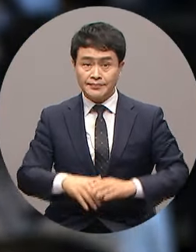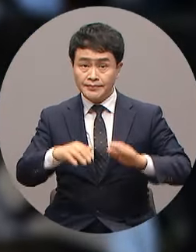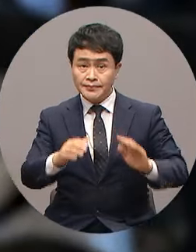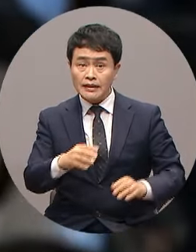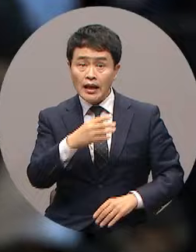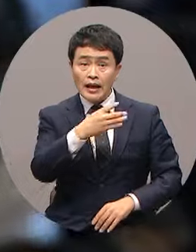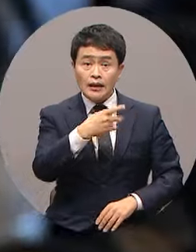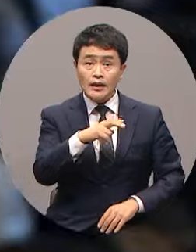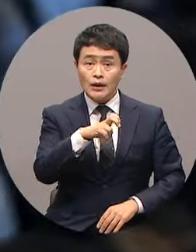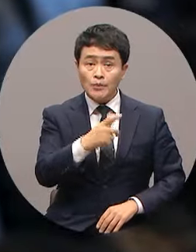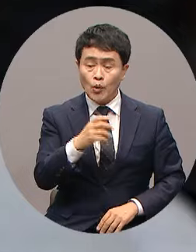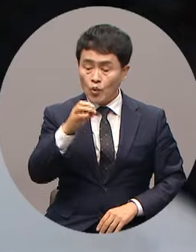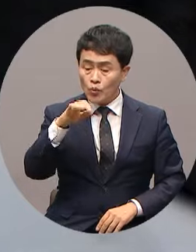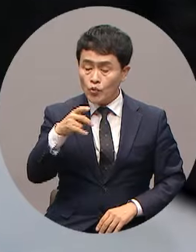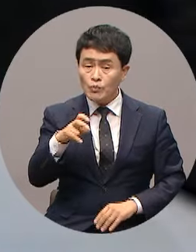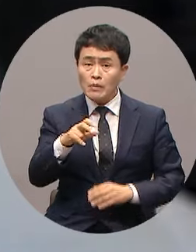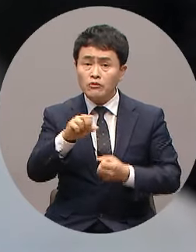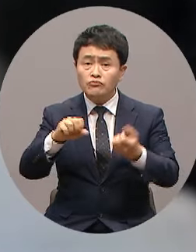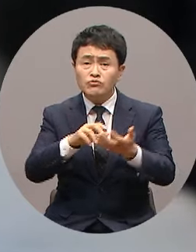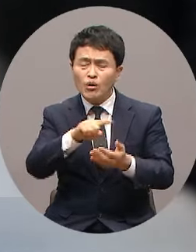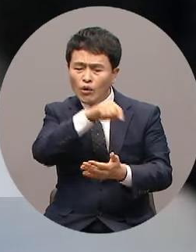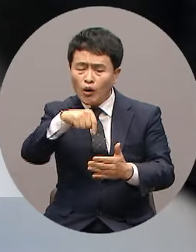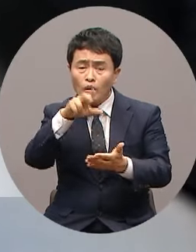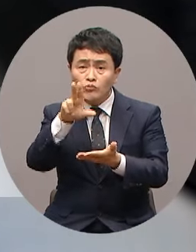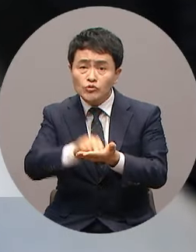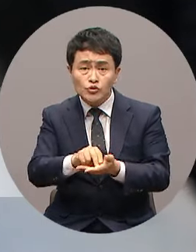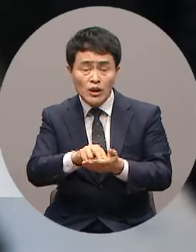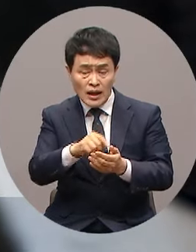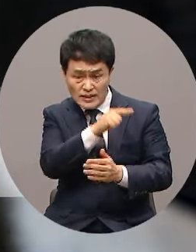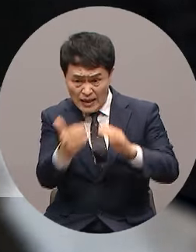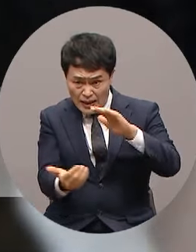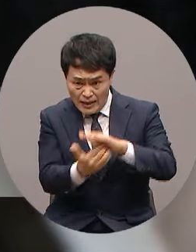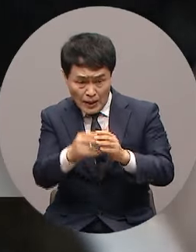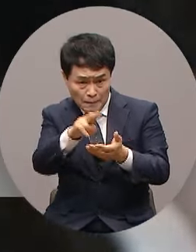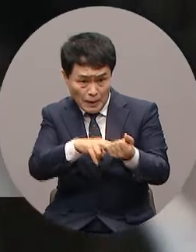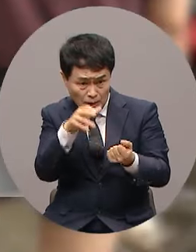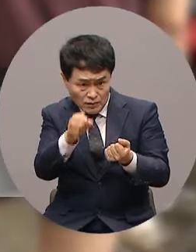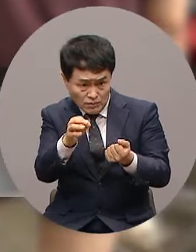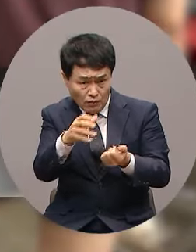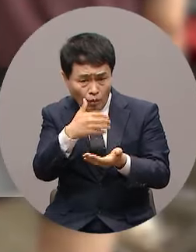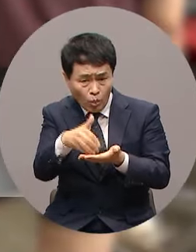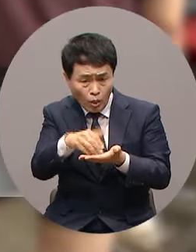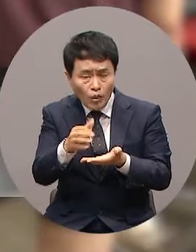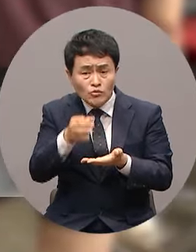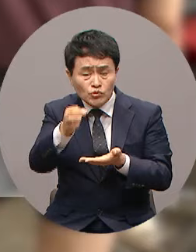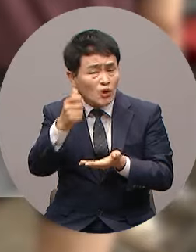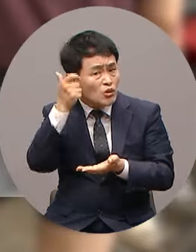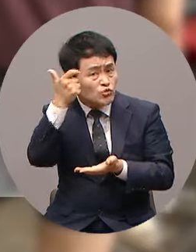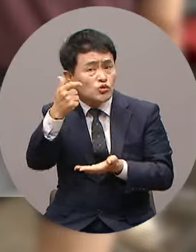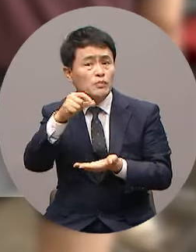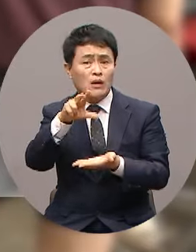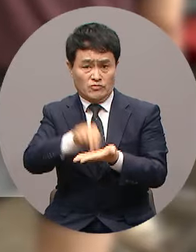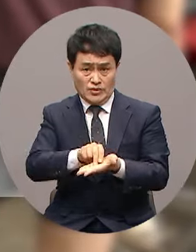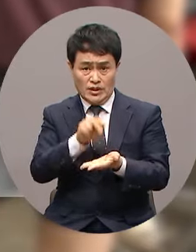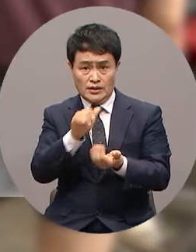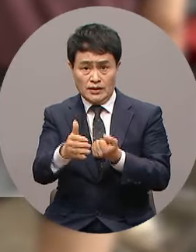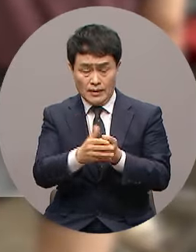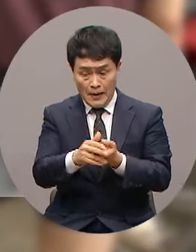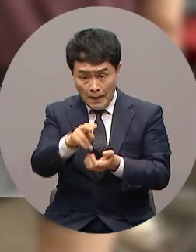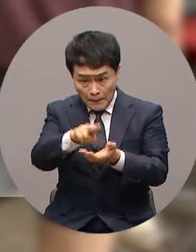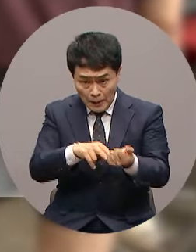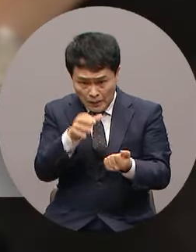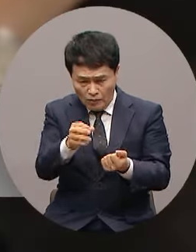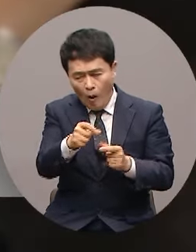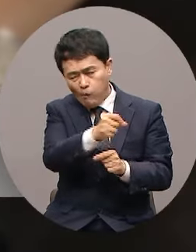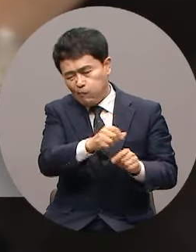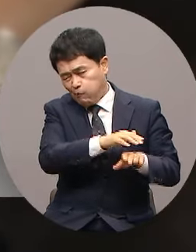티몬 위메프 사태를 유발한 주요 원인은 최대 60일에 이르는 판매 대금 정산 주기였습니다. 판매업자에게 지급할 대금을 장기간